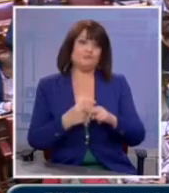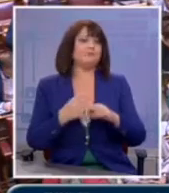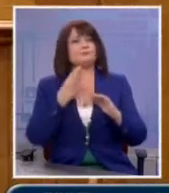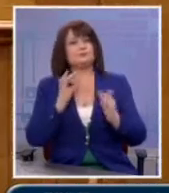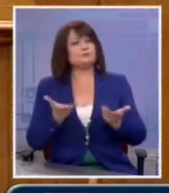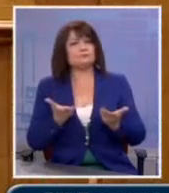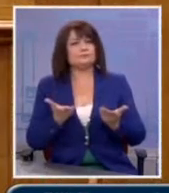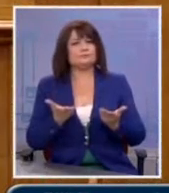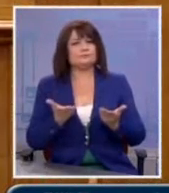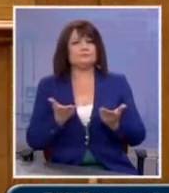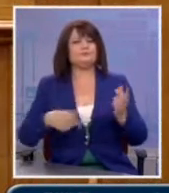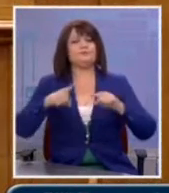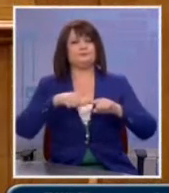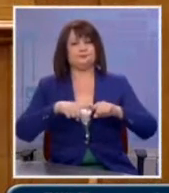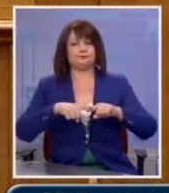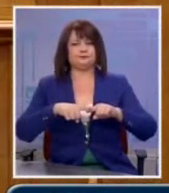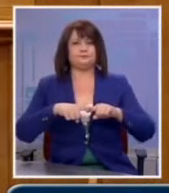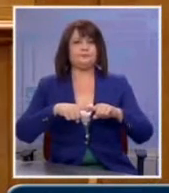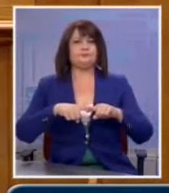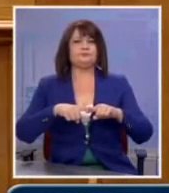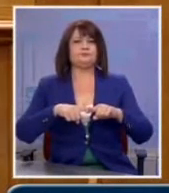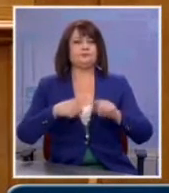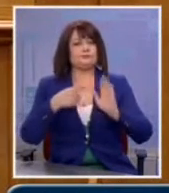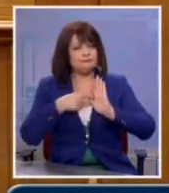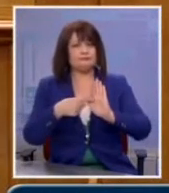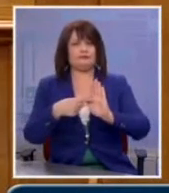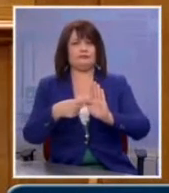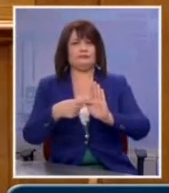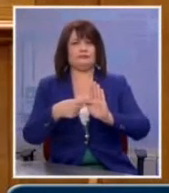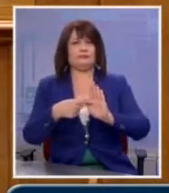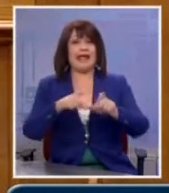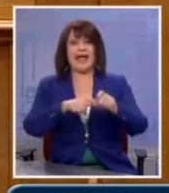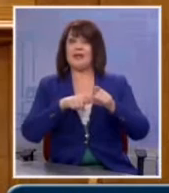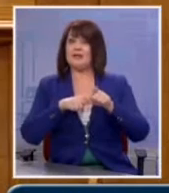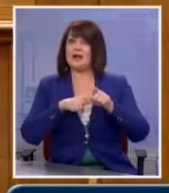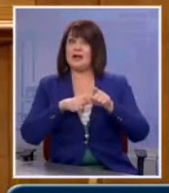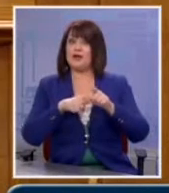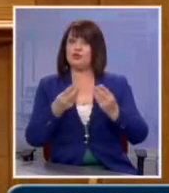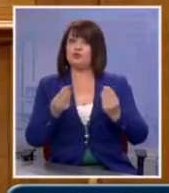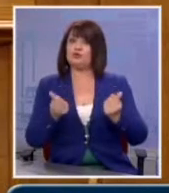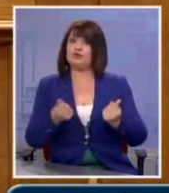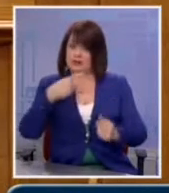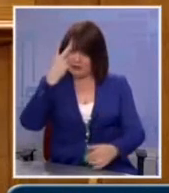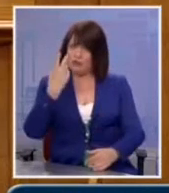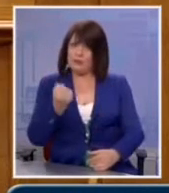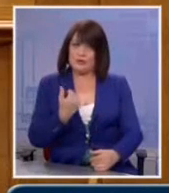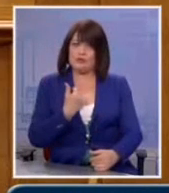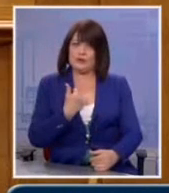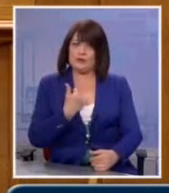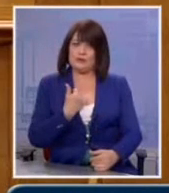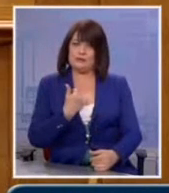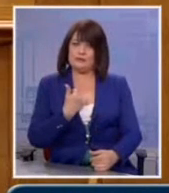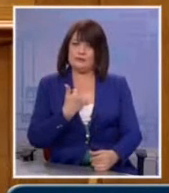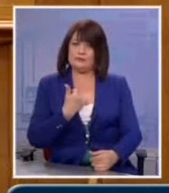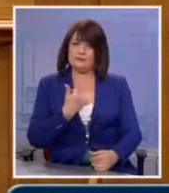διότι η Ελλάδα αναδεικνύεται σε εταίρο με ουσιαστικά δικαιώματα απέναντι σε